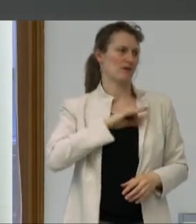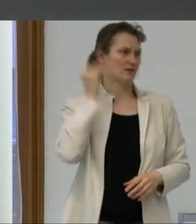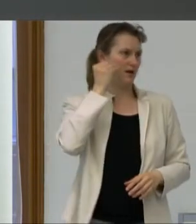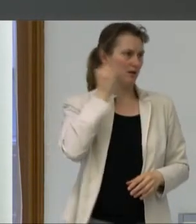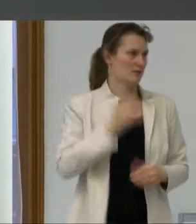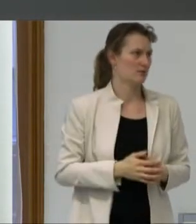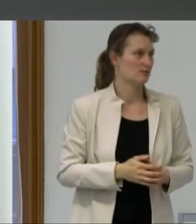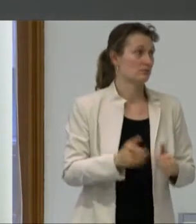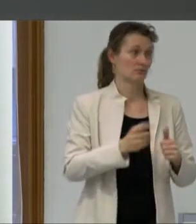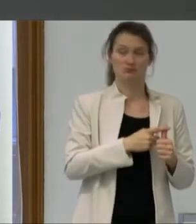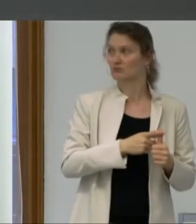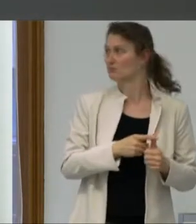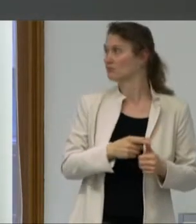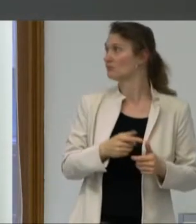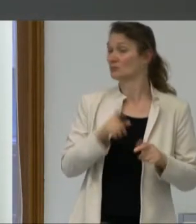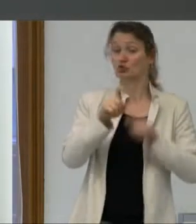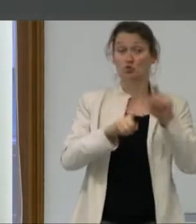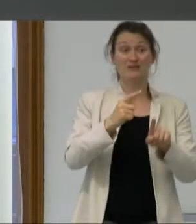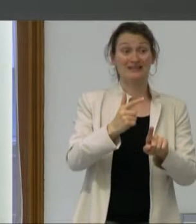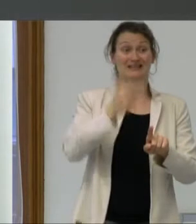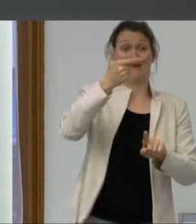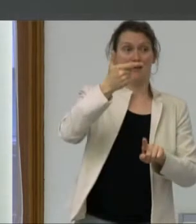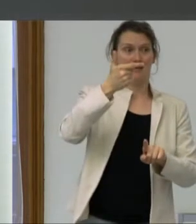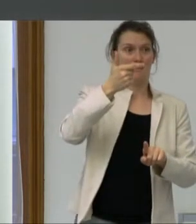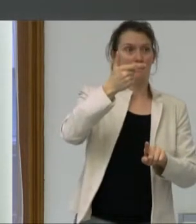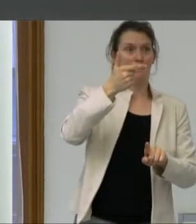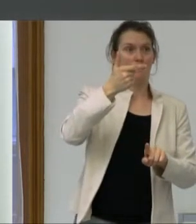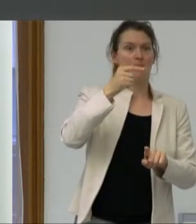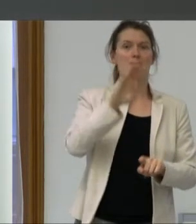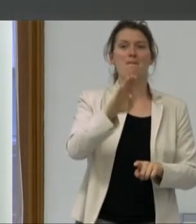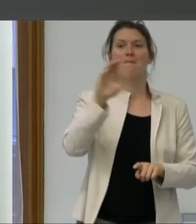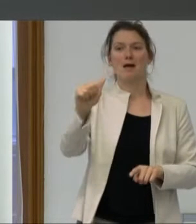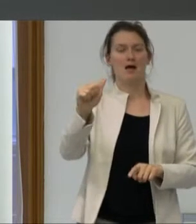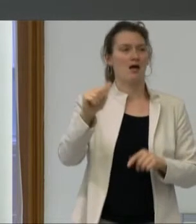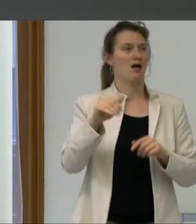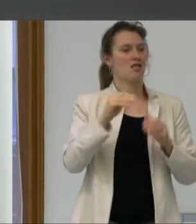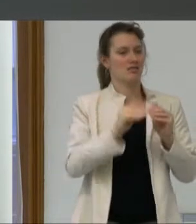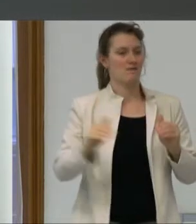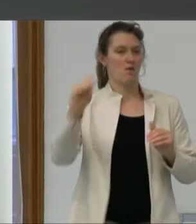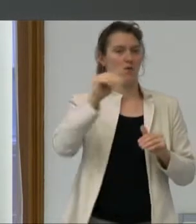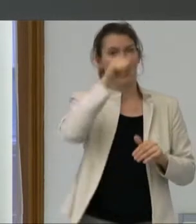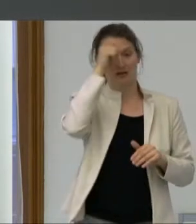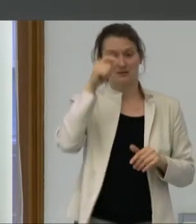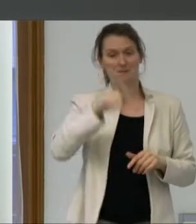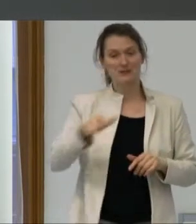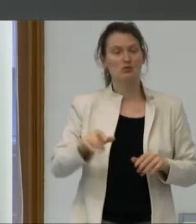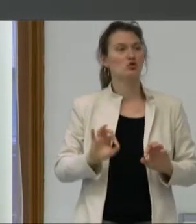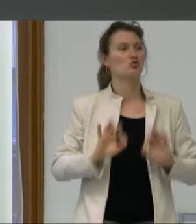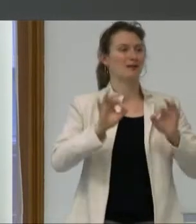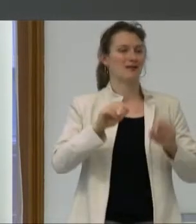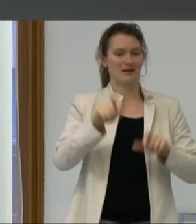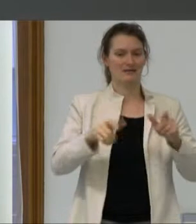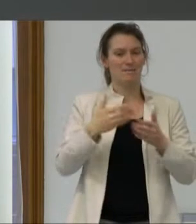müssen. In der Stufe 2 auf dem Bachelor-Niveau sollten die Spezialisten für inklusive Pädagogik